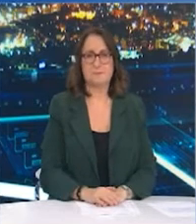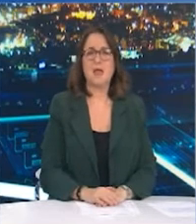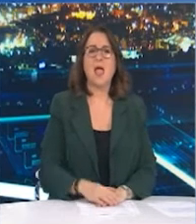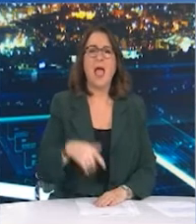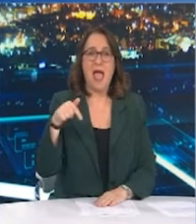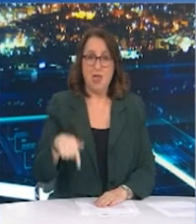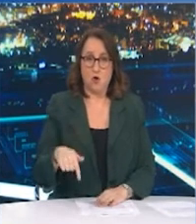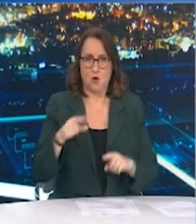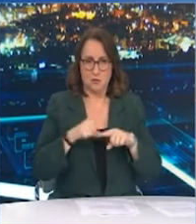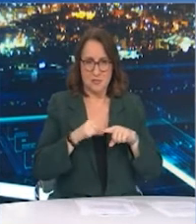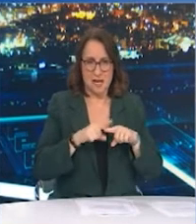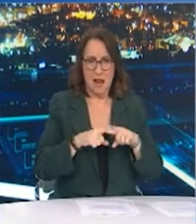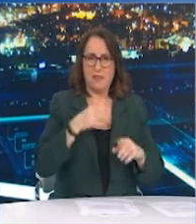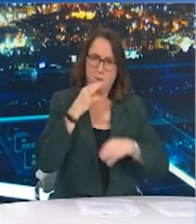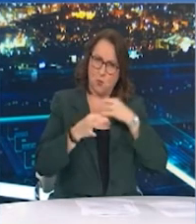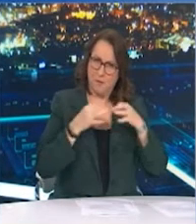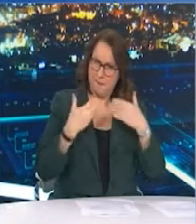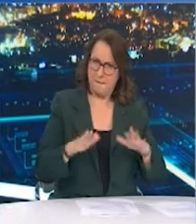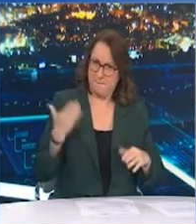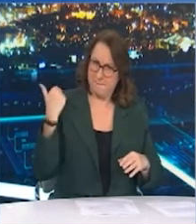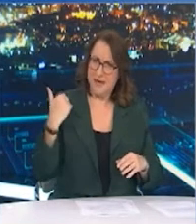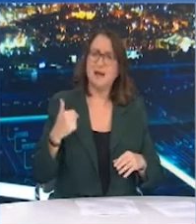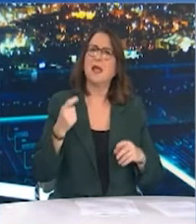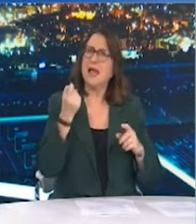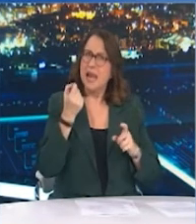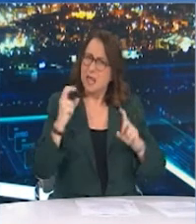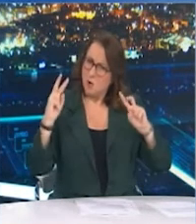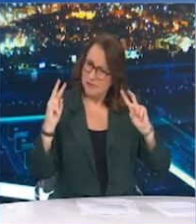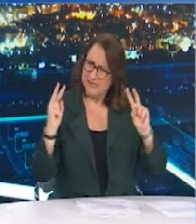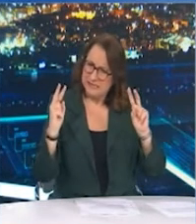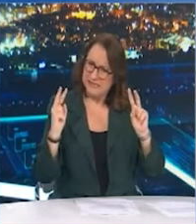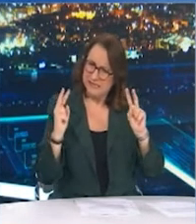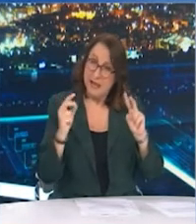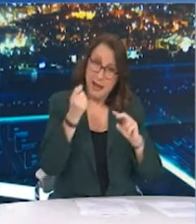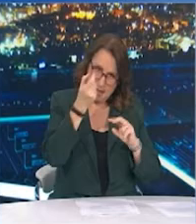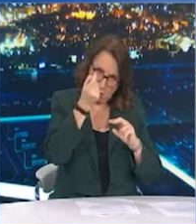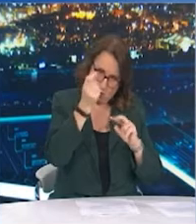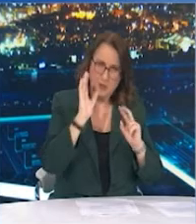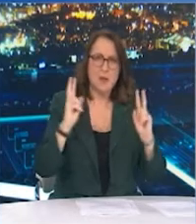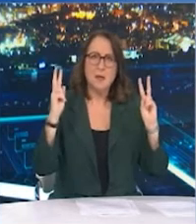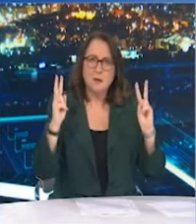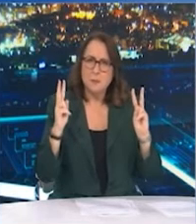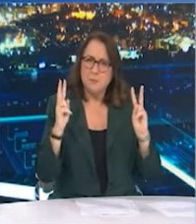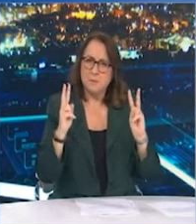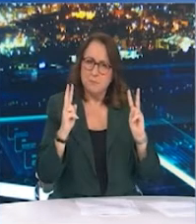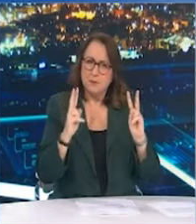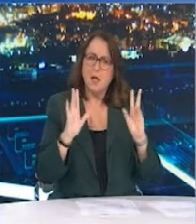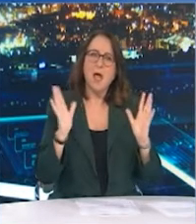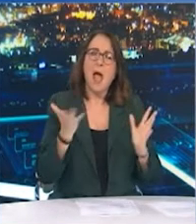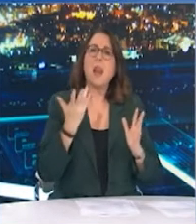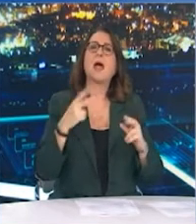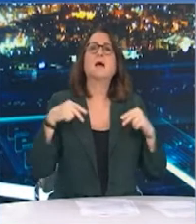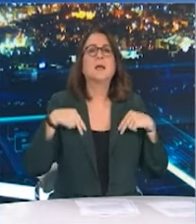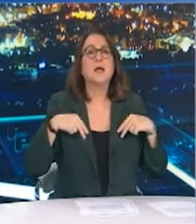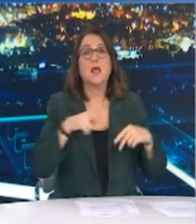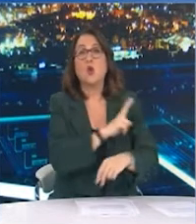βάσει των στοιχείων που δημοσιεύει ο ΕΔΗ, συνεχίζεται η μείωση των ενεργών κρουσμάτων στην επικράτεια και η πίεση στο σύστημα υγείας εξακολουθεί να